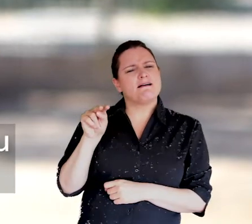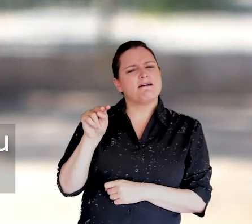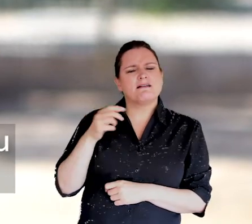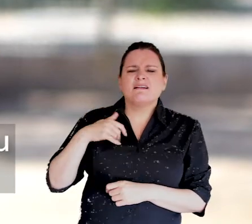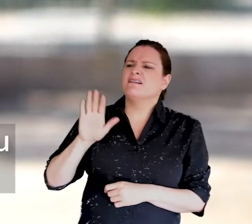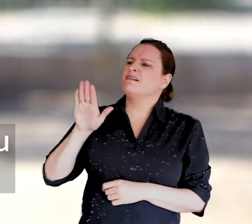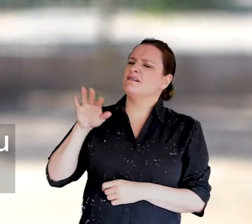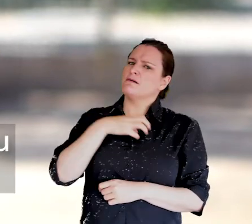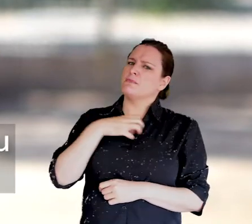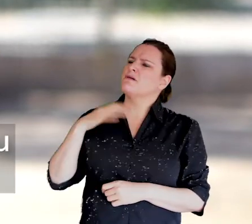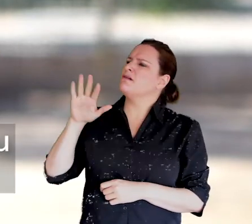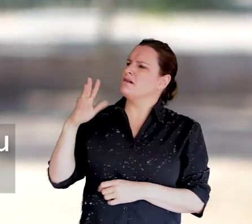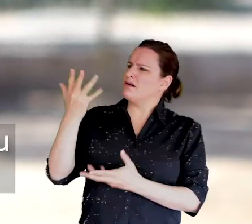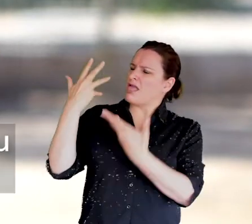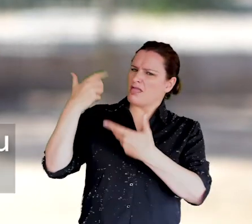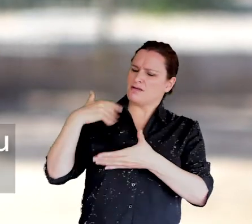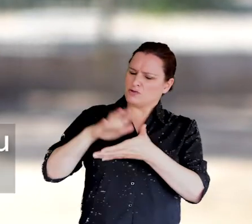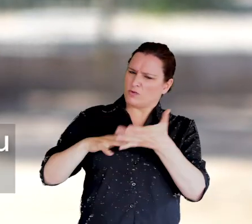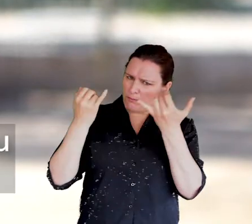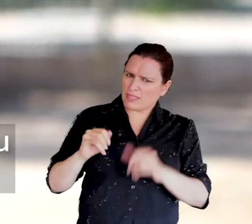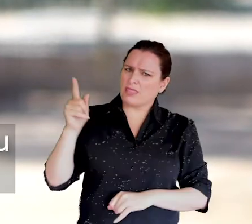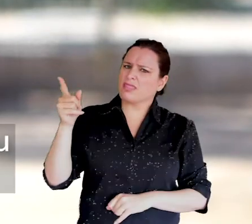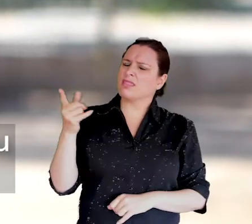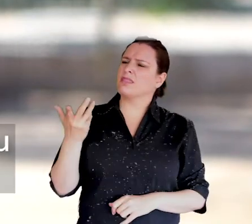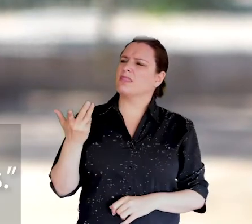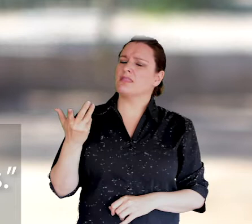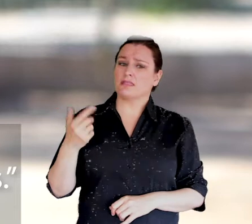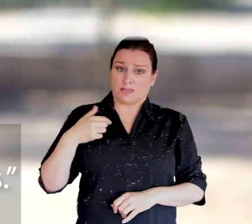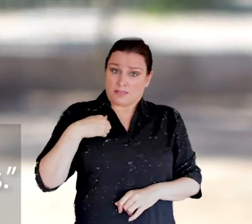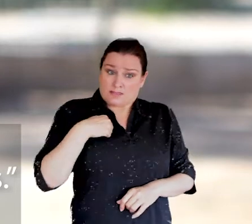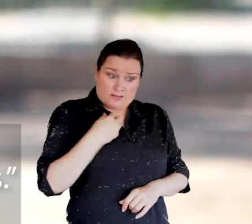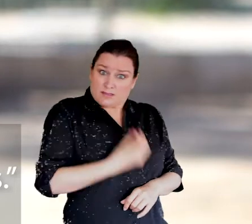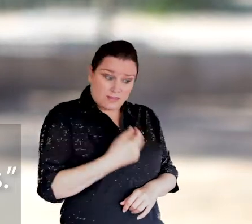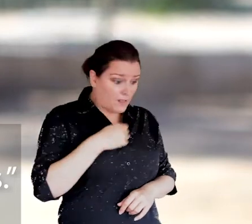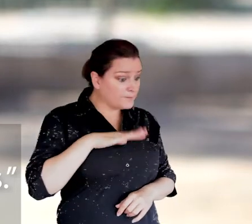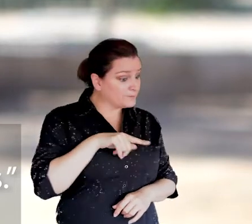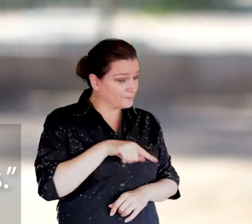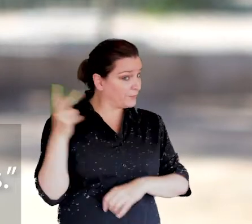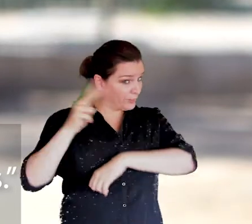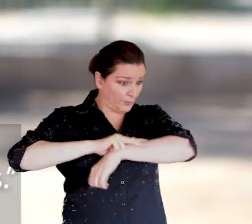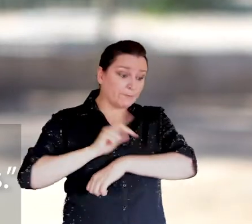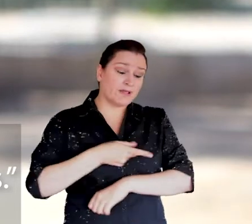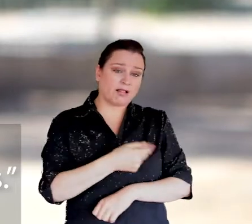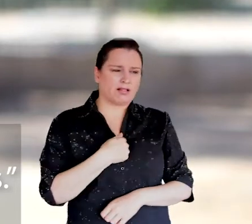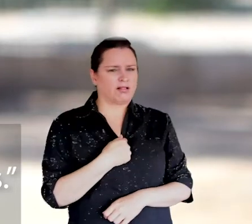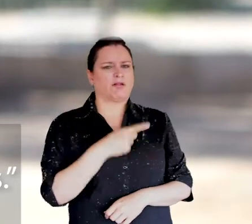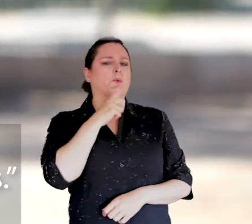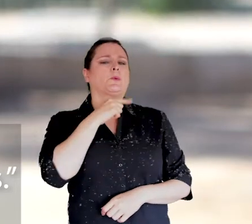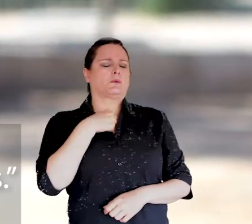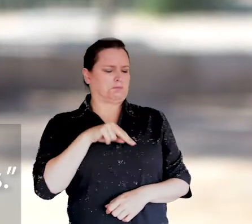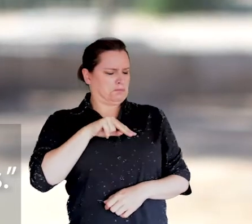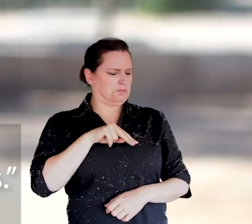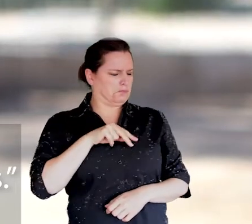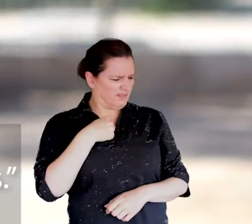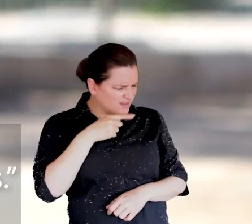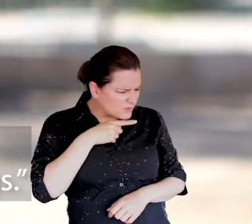mama, nou maar hoekom moet jy my so gelei het? Vandag sê ek my kinders, as oudtijdse stories, jy